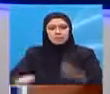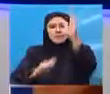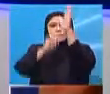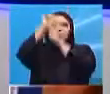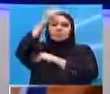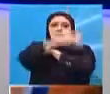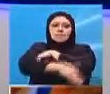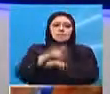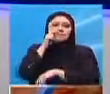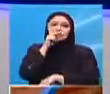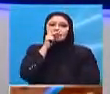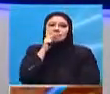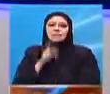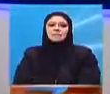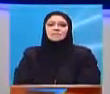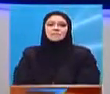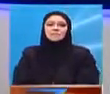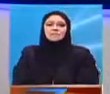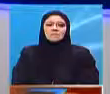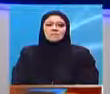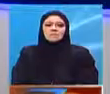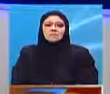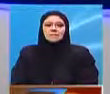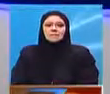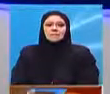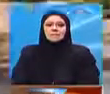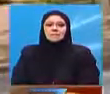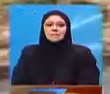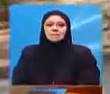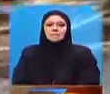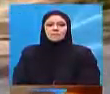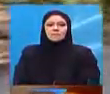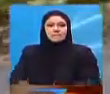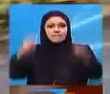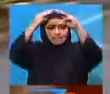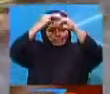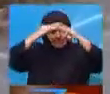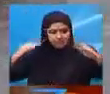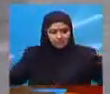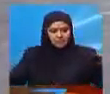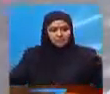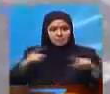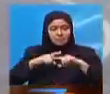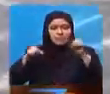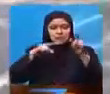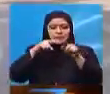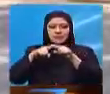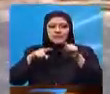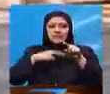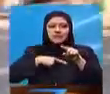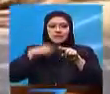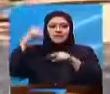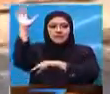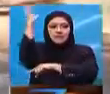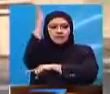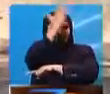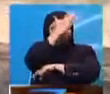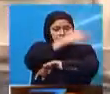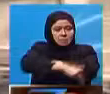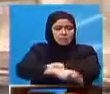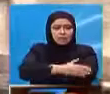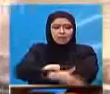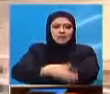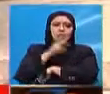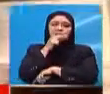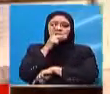untuk menau mu tersebut muum perhutanan Negeri Kedah perhutanan negeri